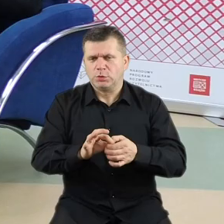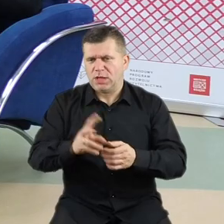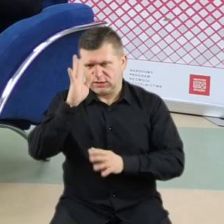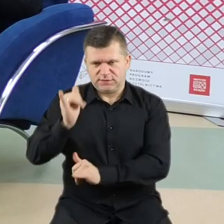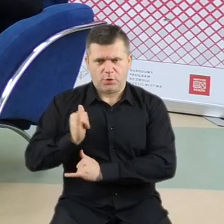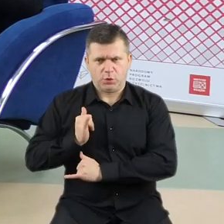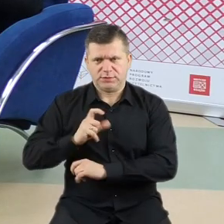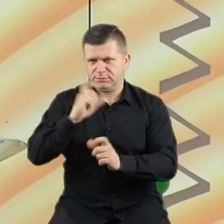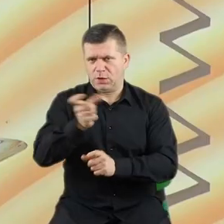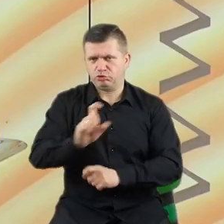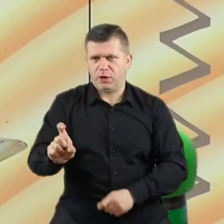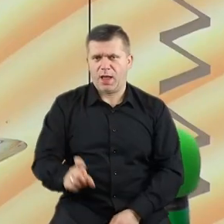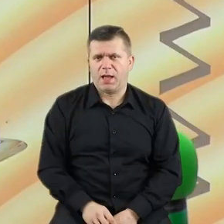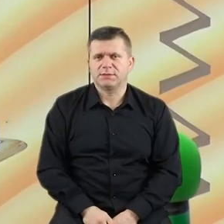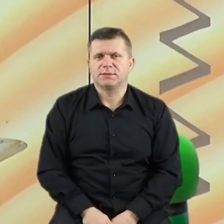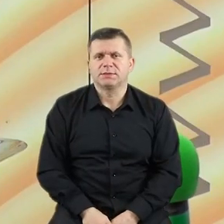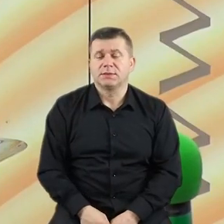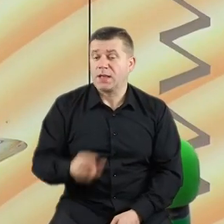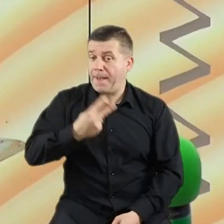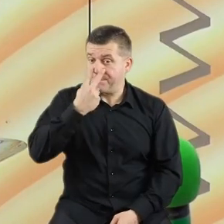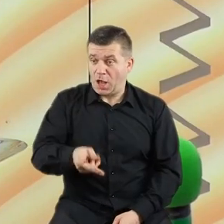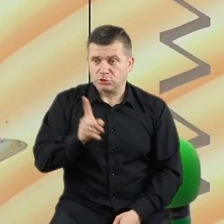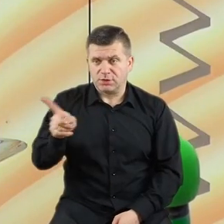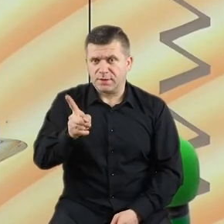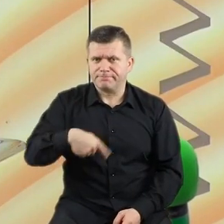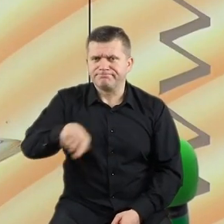No bo, przez całe życie. Bo to jest tak, że patrzymy na nich